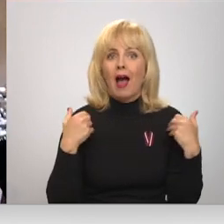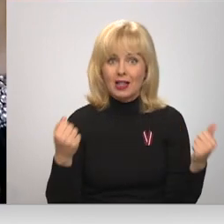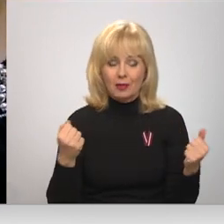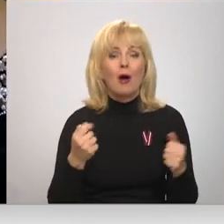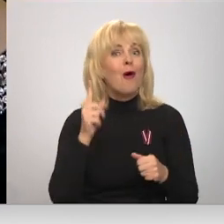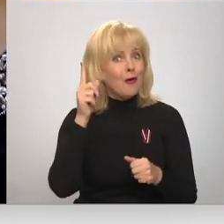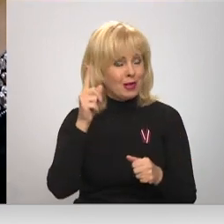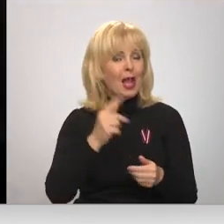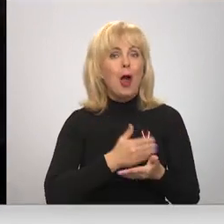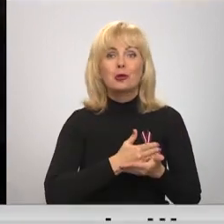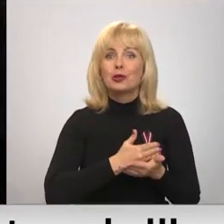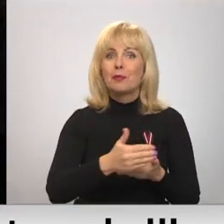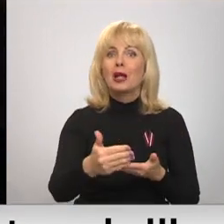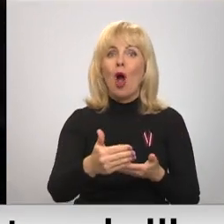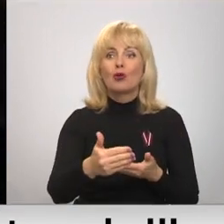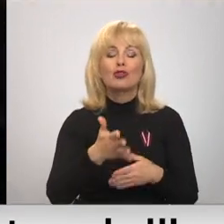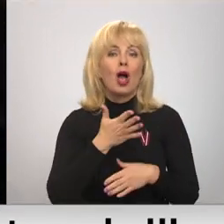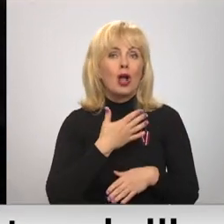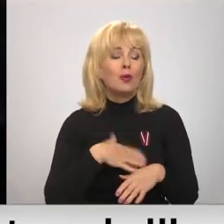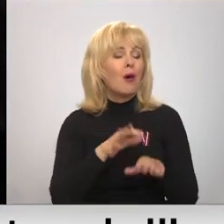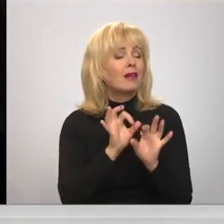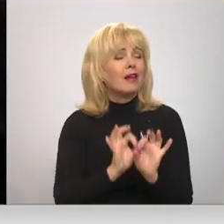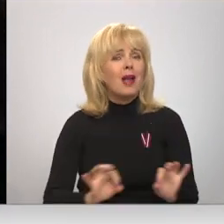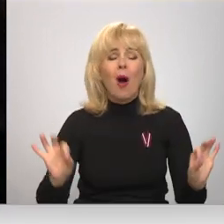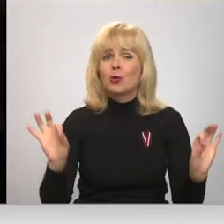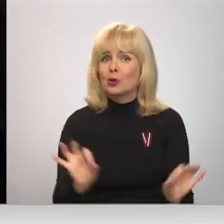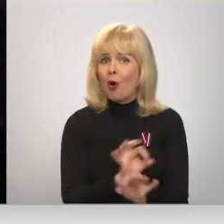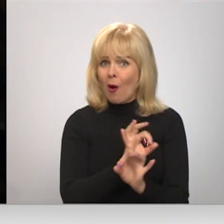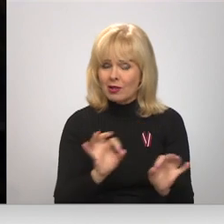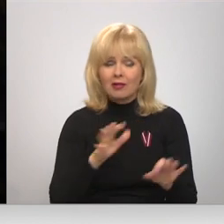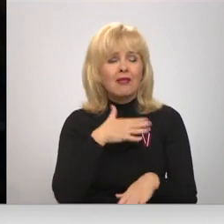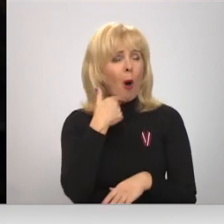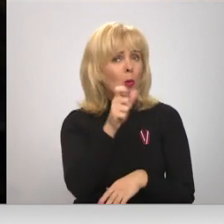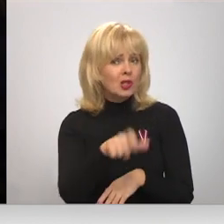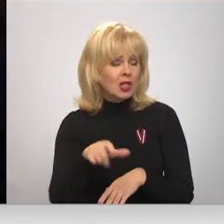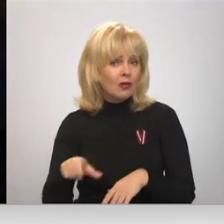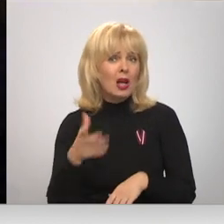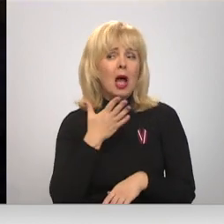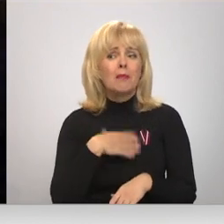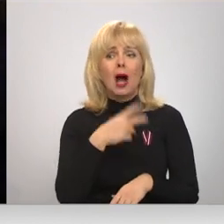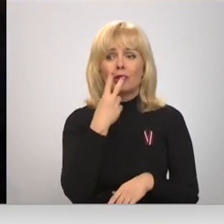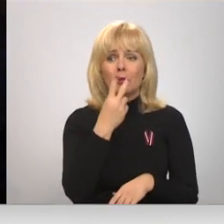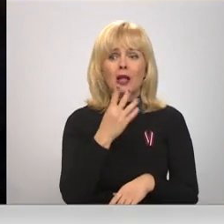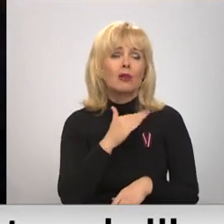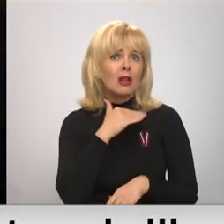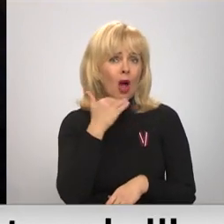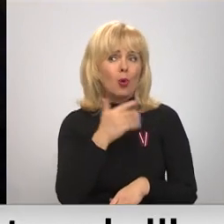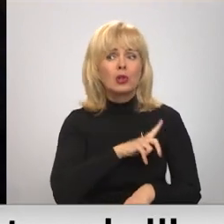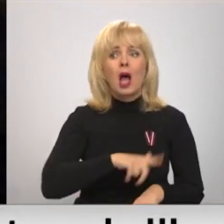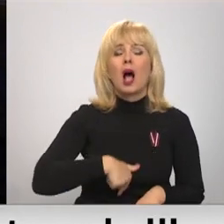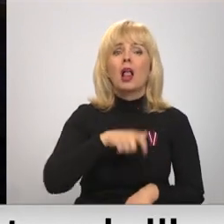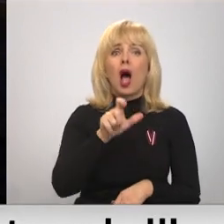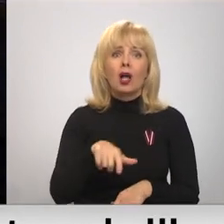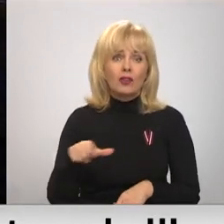uz priekšu. Ļoti jauks koncerts, ļoti daudz cilvēku īstenībā. Patīkam redzēt tik daudz latviešus.